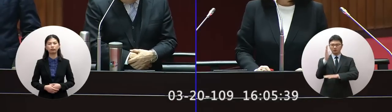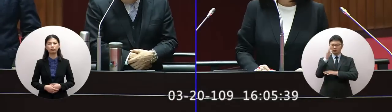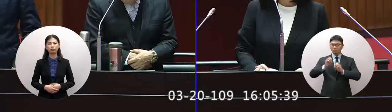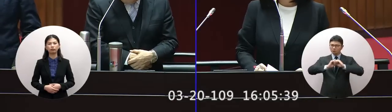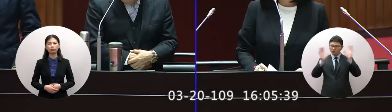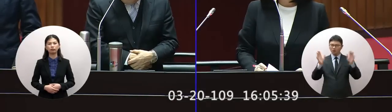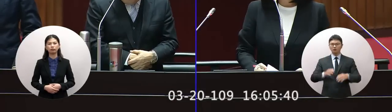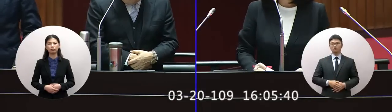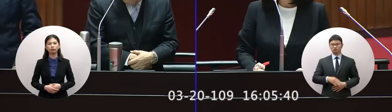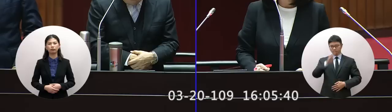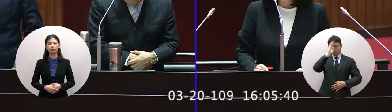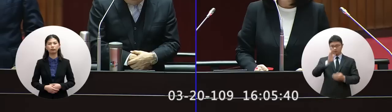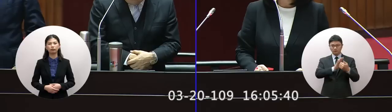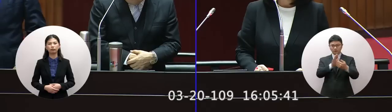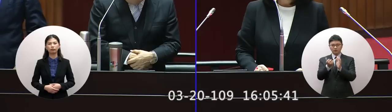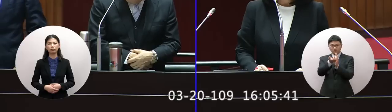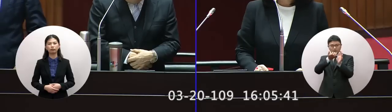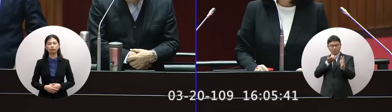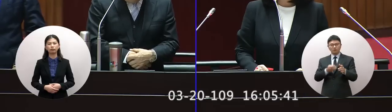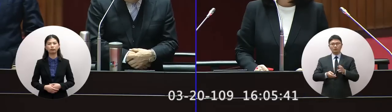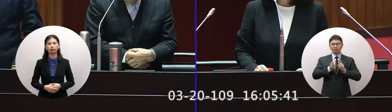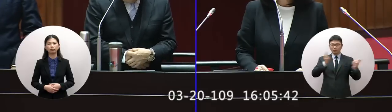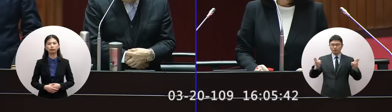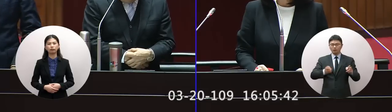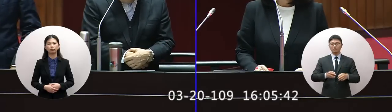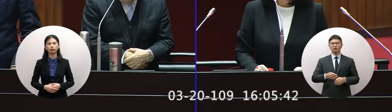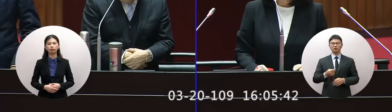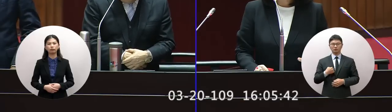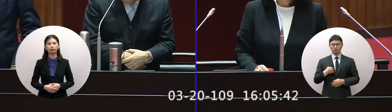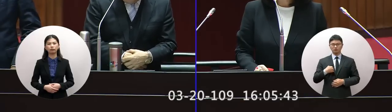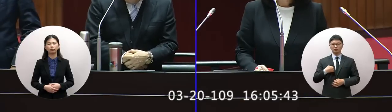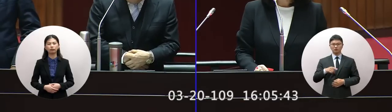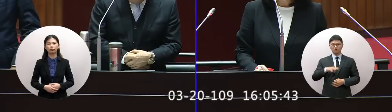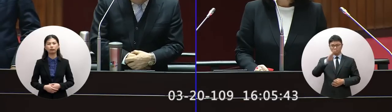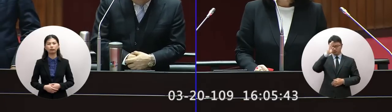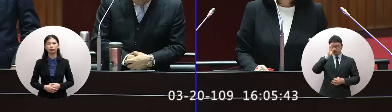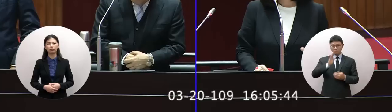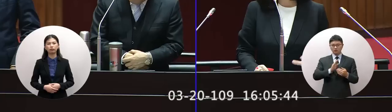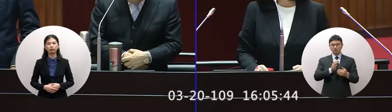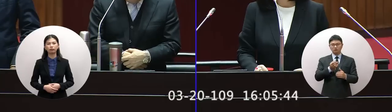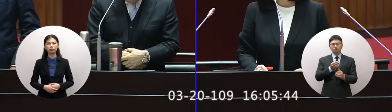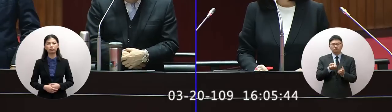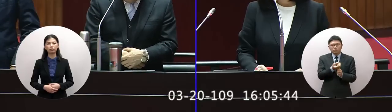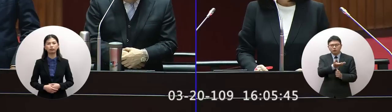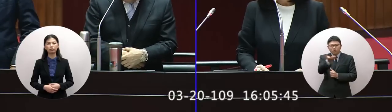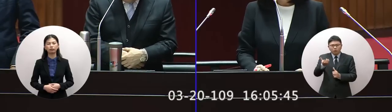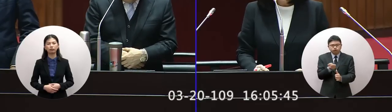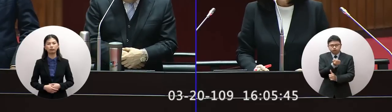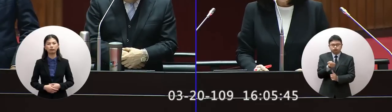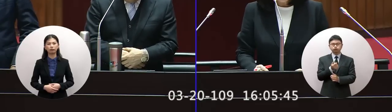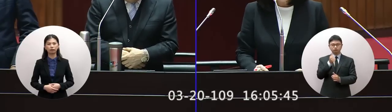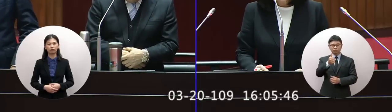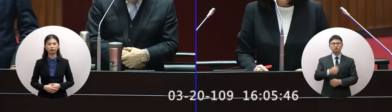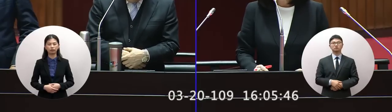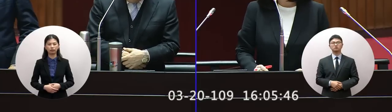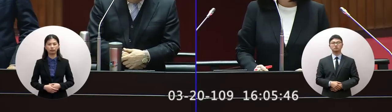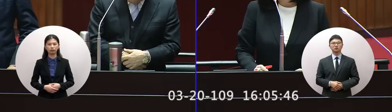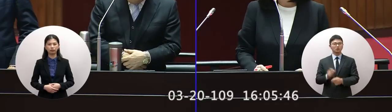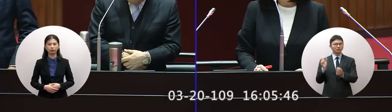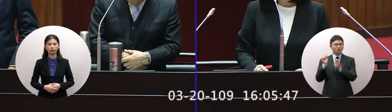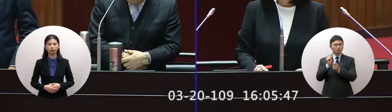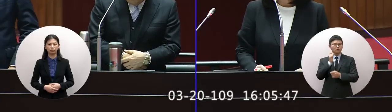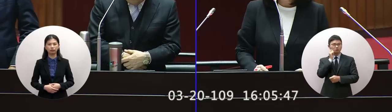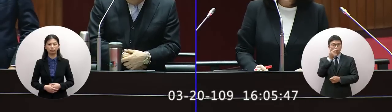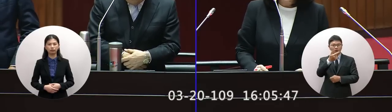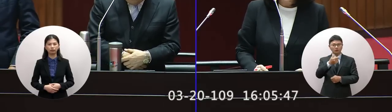们，因为防疫我们超前部署，所以疫情全部都在控制之内。而最近半年降